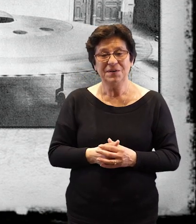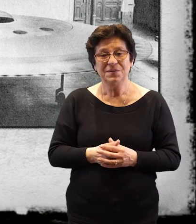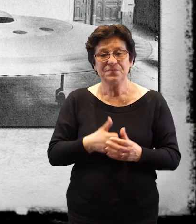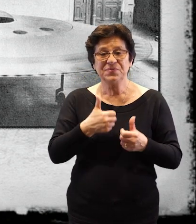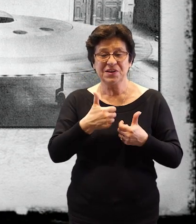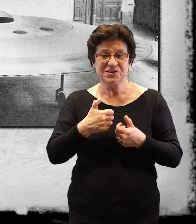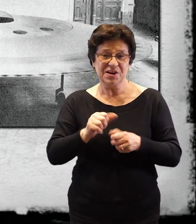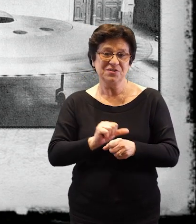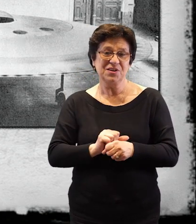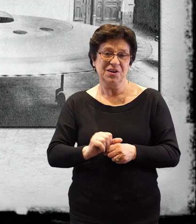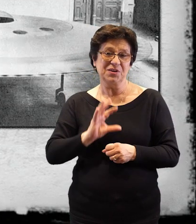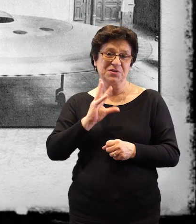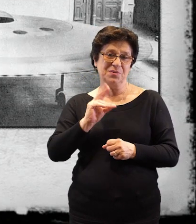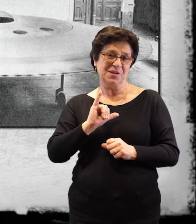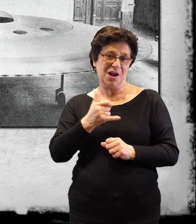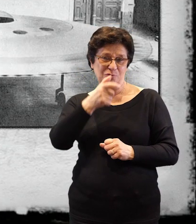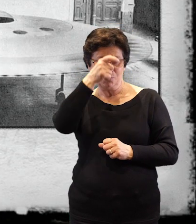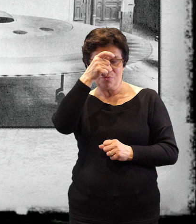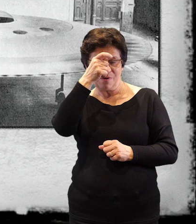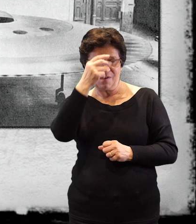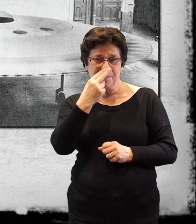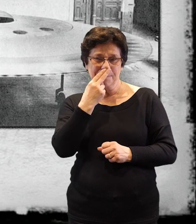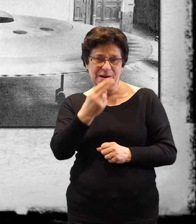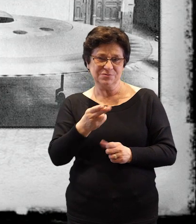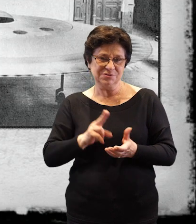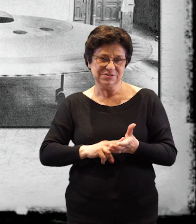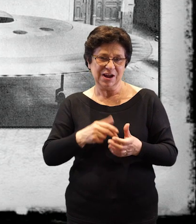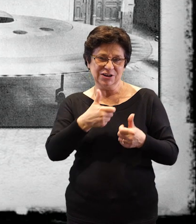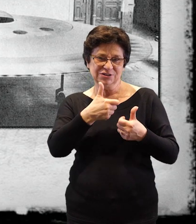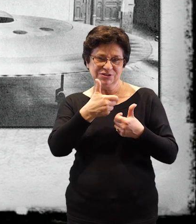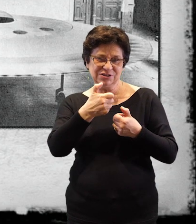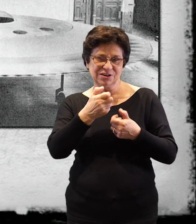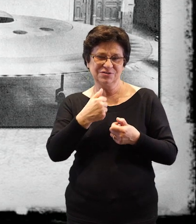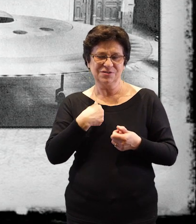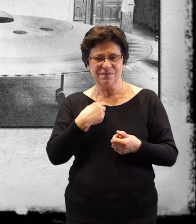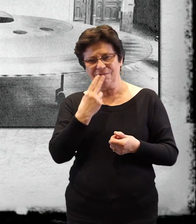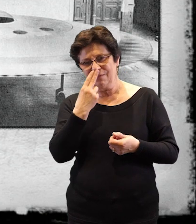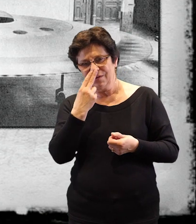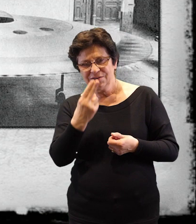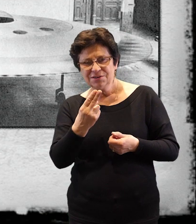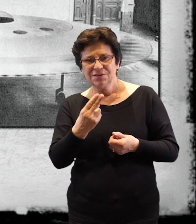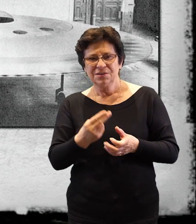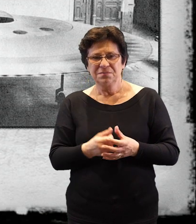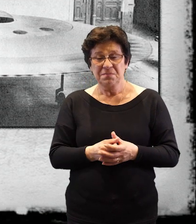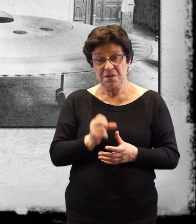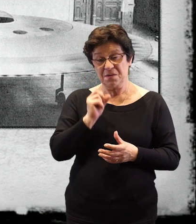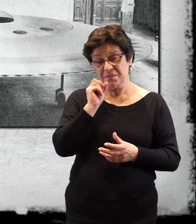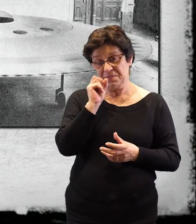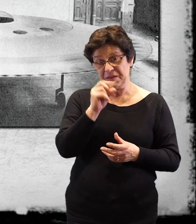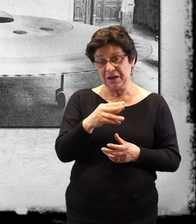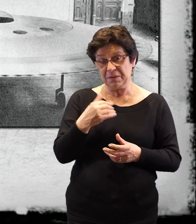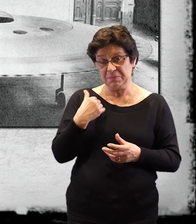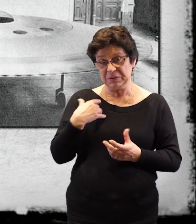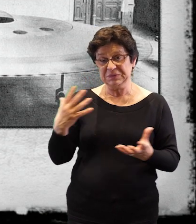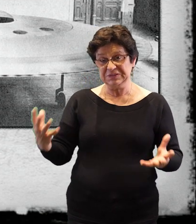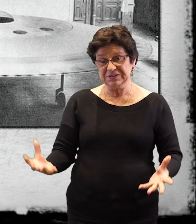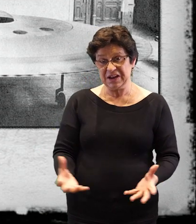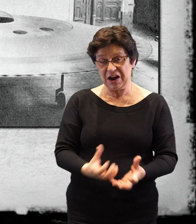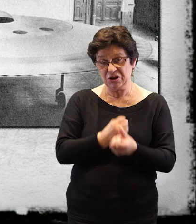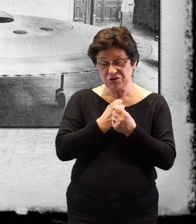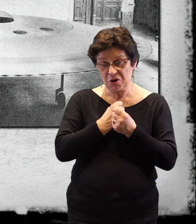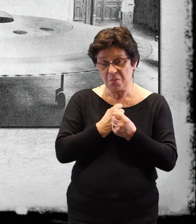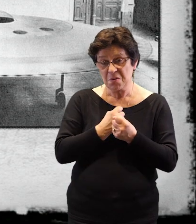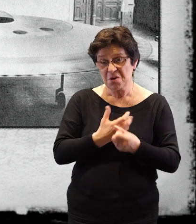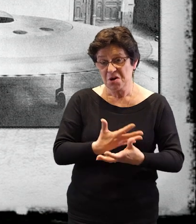no fantastyczne, więc jak człowiek patrzy na takie zdjęcie i widzi, że taki obiekt był znaleziony w